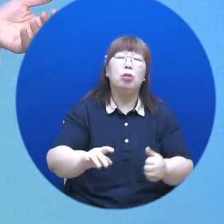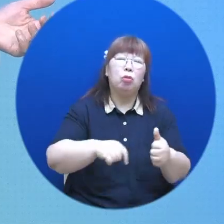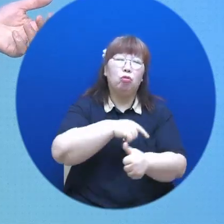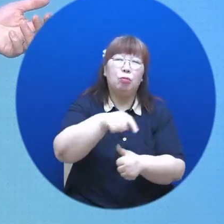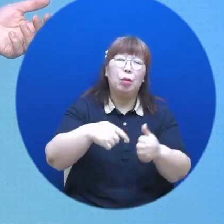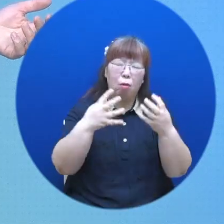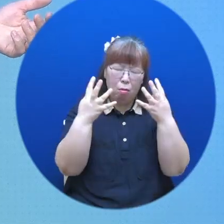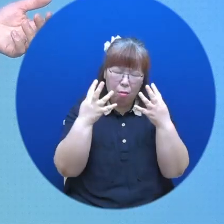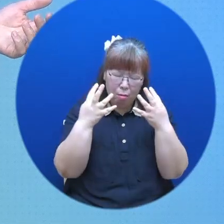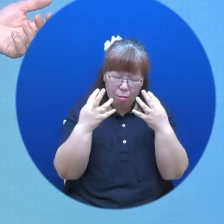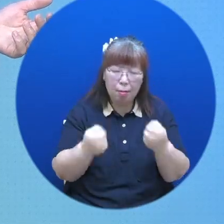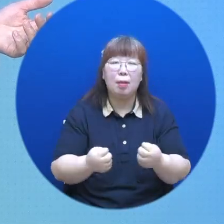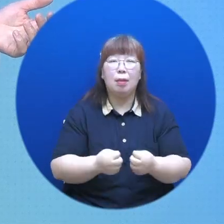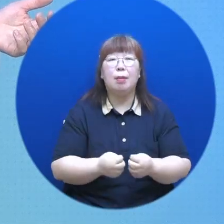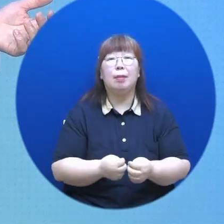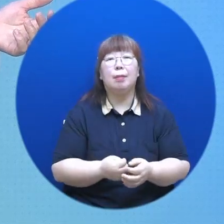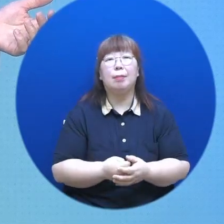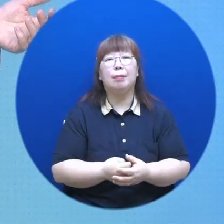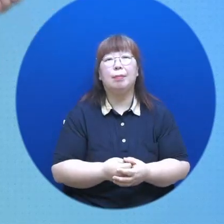얼마나 많은지요.